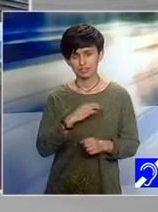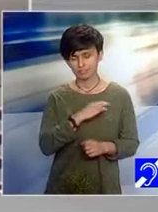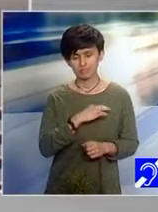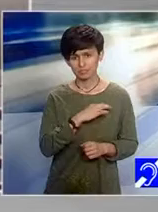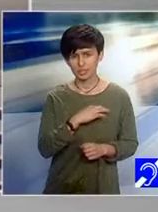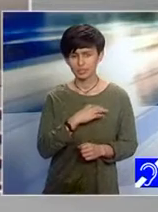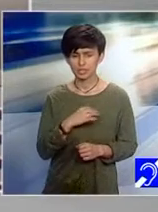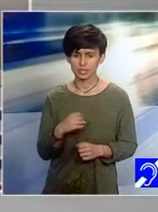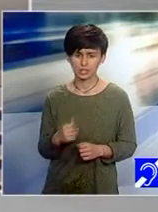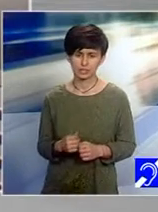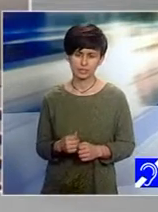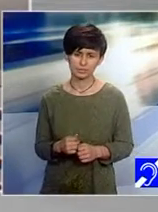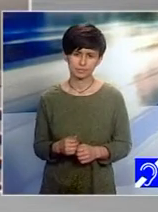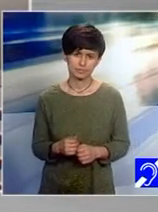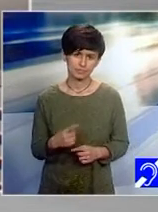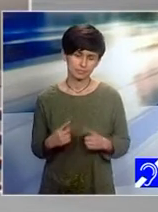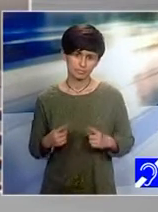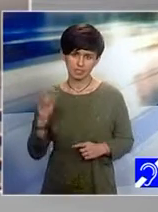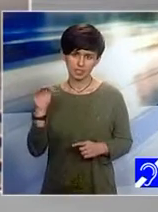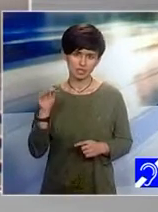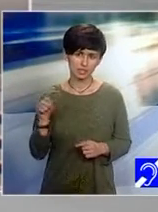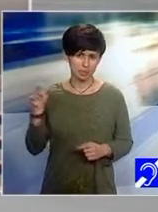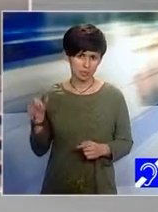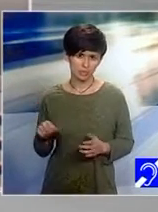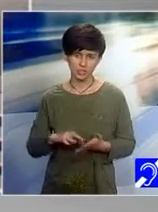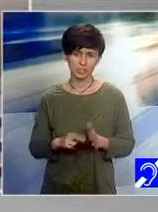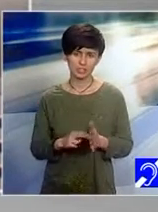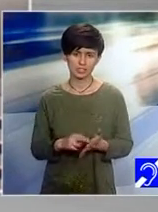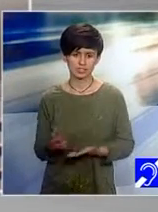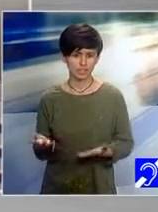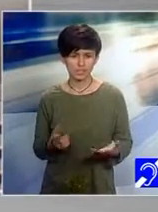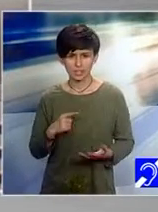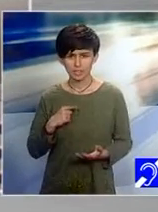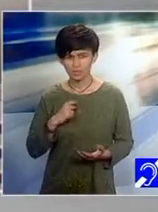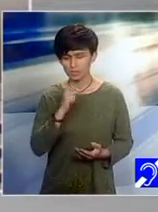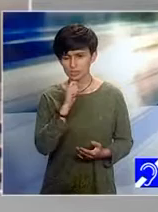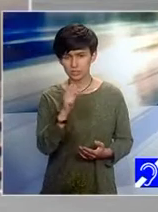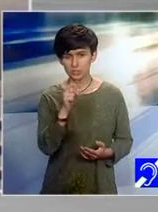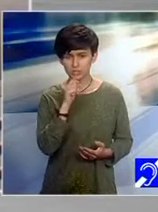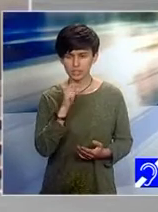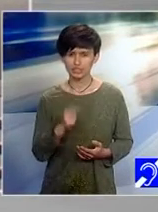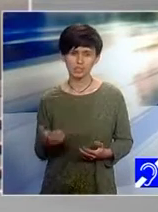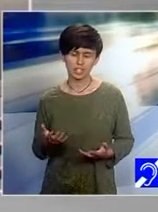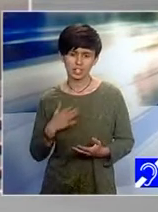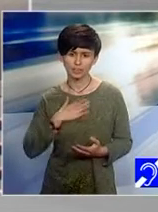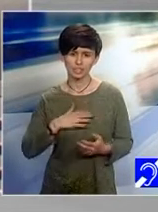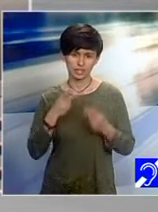facultativ, întrebați pe ultima sută de către organizatori care sunt acei jurnaliști care doresc să viziteze